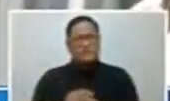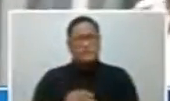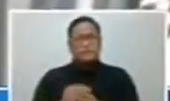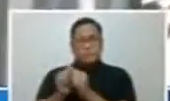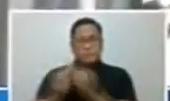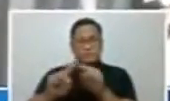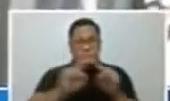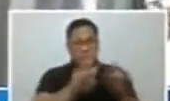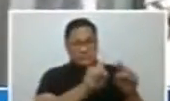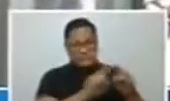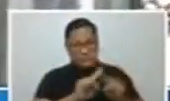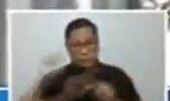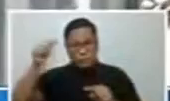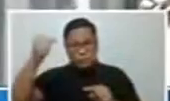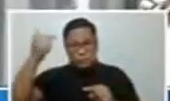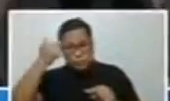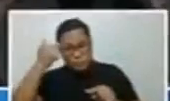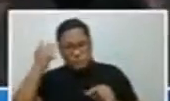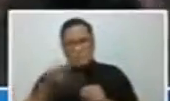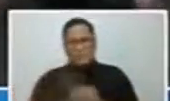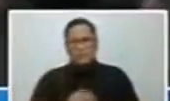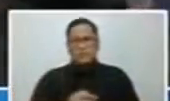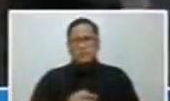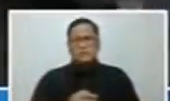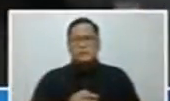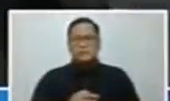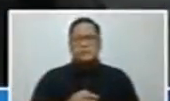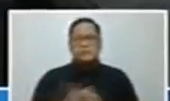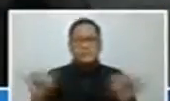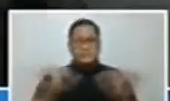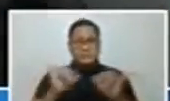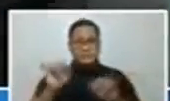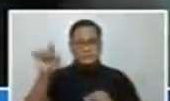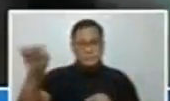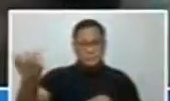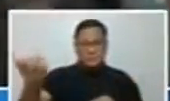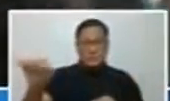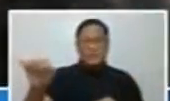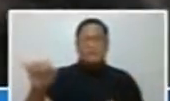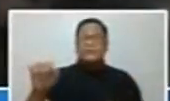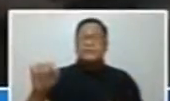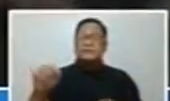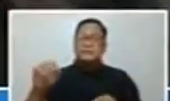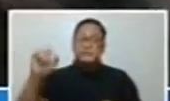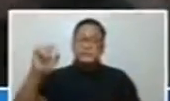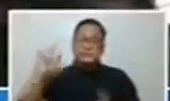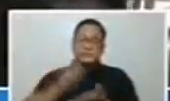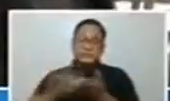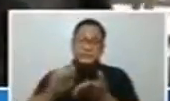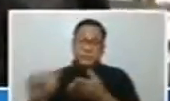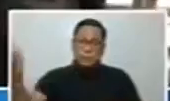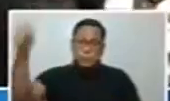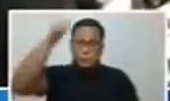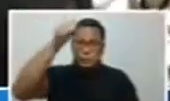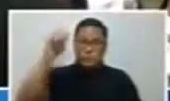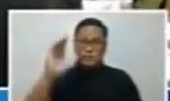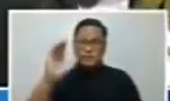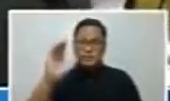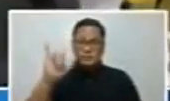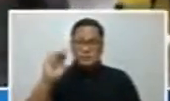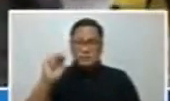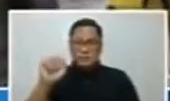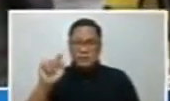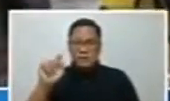natin magdagdag ng mga isolation facilities at dito ay gagawa ang ating DPWH ng mga tinatawag